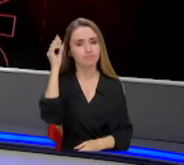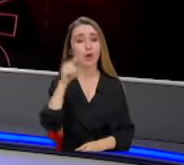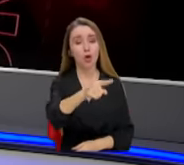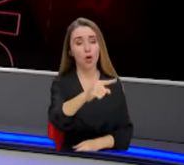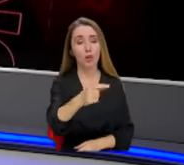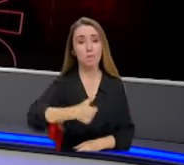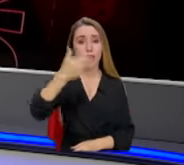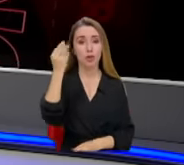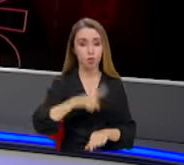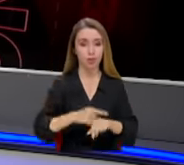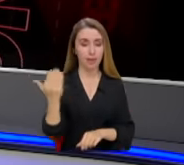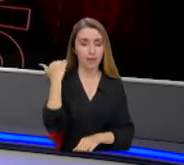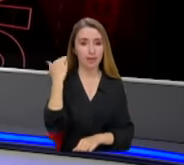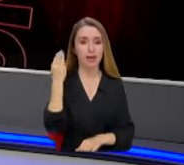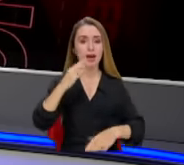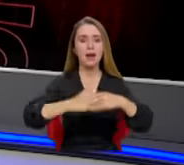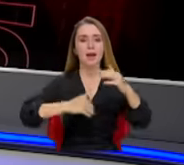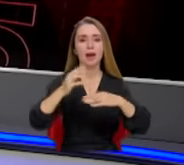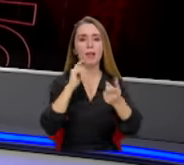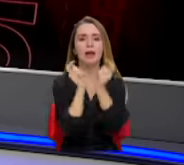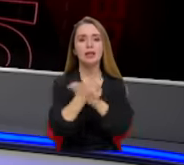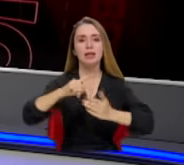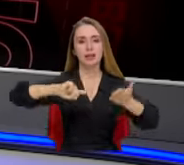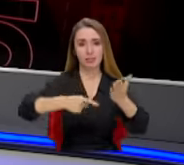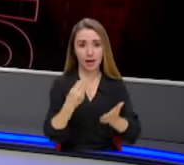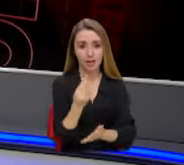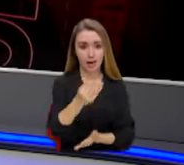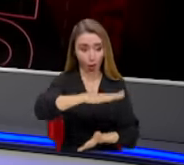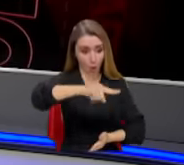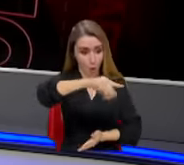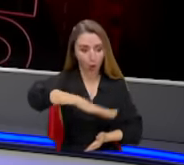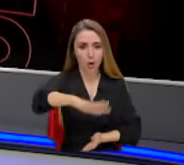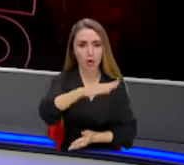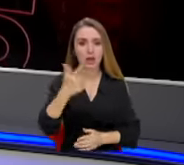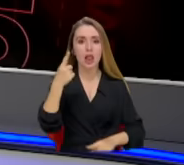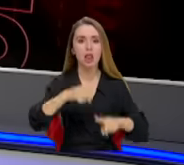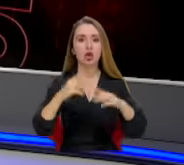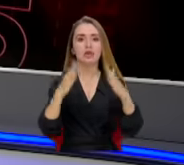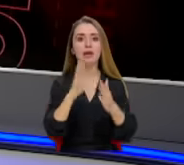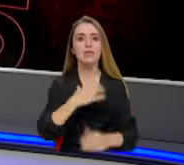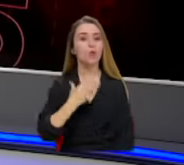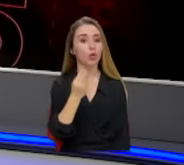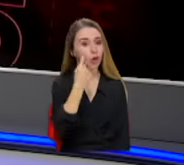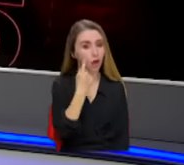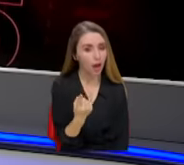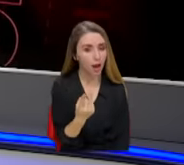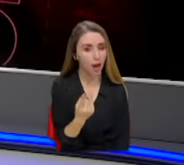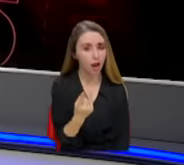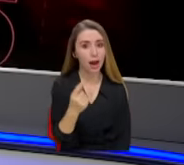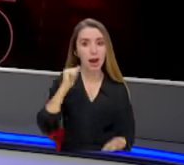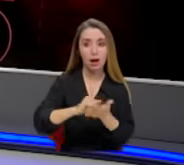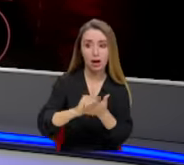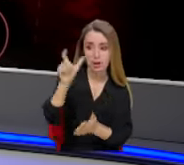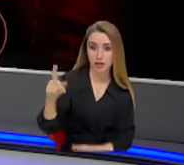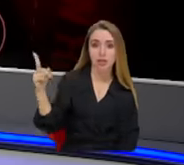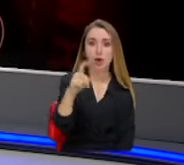kendisi bakan olduğu dönemde imar değişikliğine imza attığı bölgede lüks konut sahibi olduysa bir gazeteci